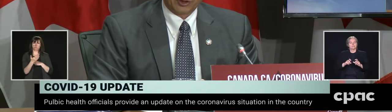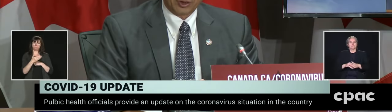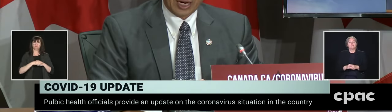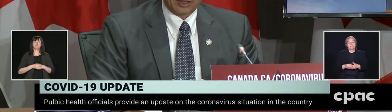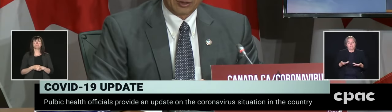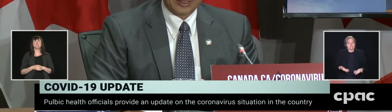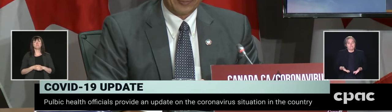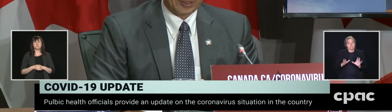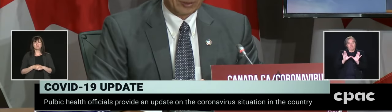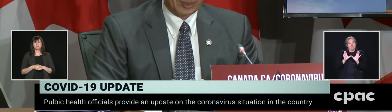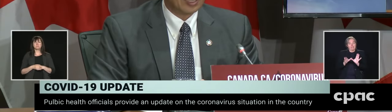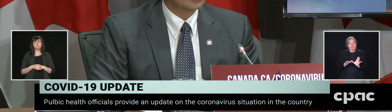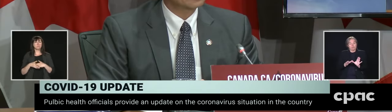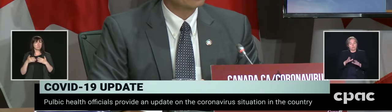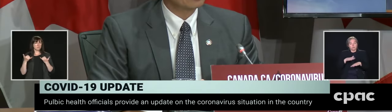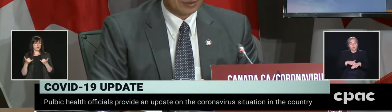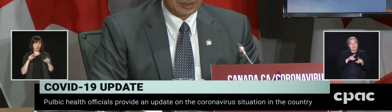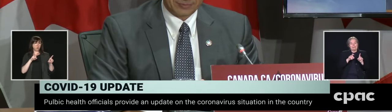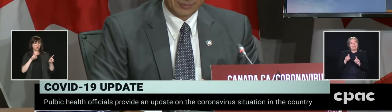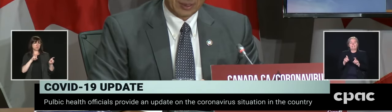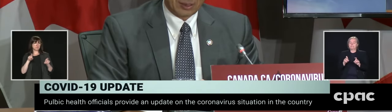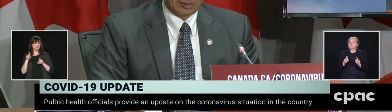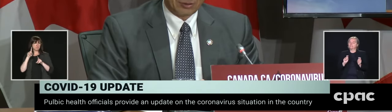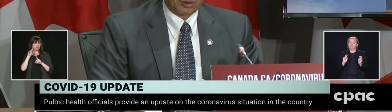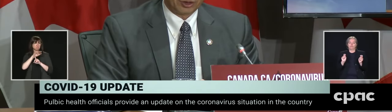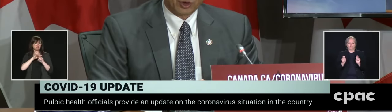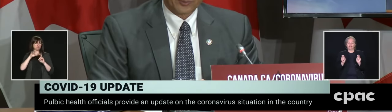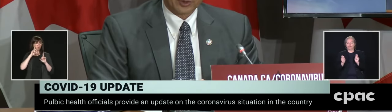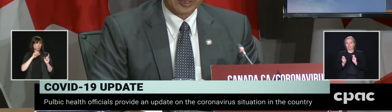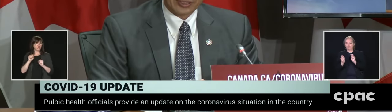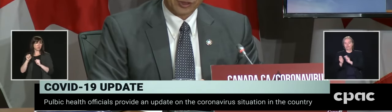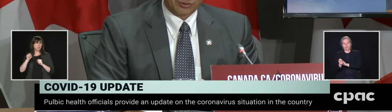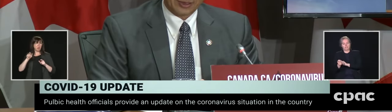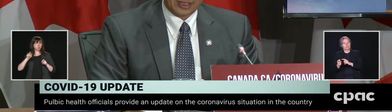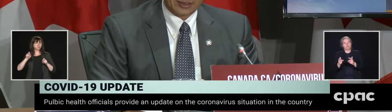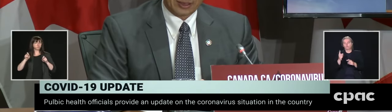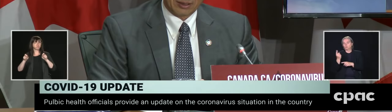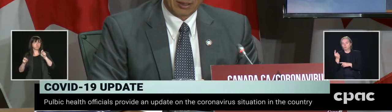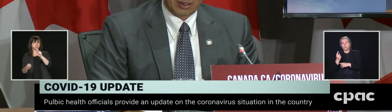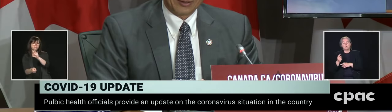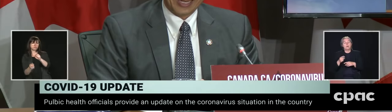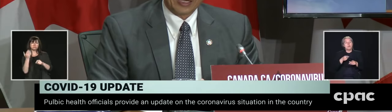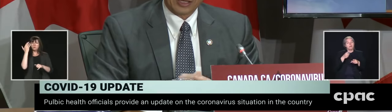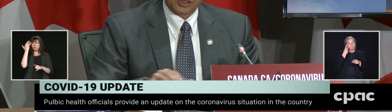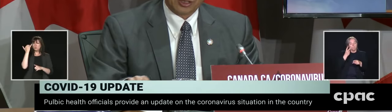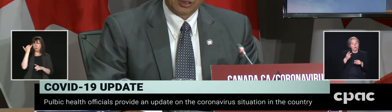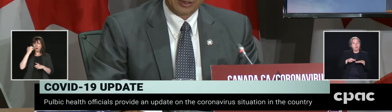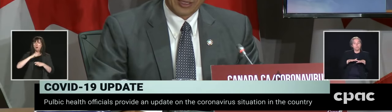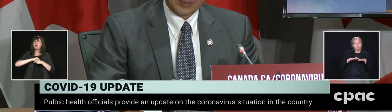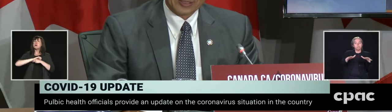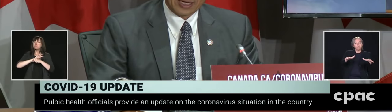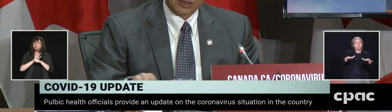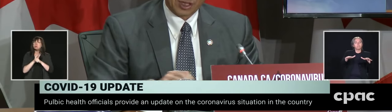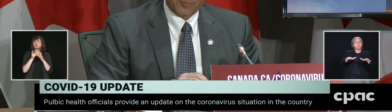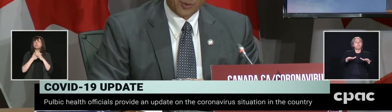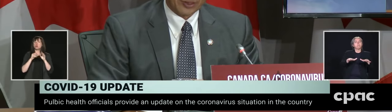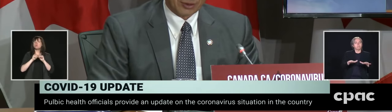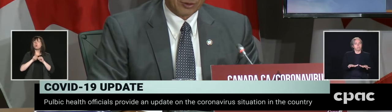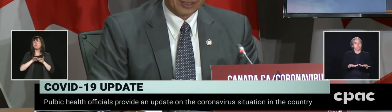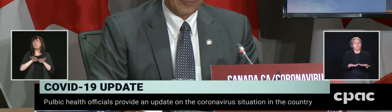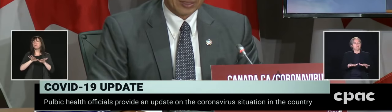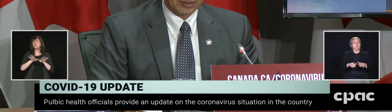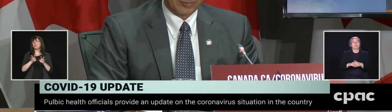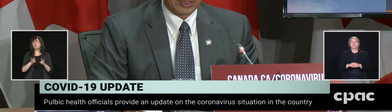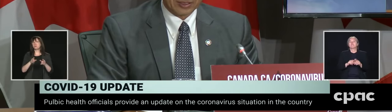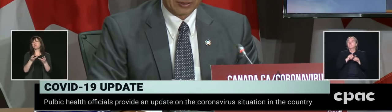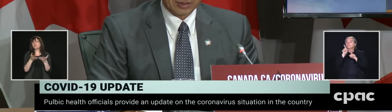évolue alors que l'épidémie ralentit. Dans de nombreuses régions du Canada, on élargit le dépistage pour